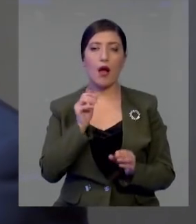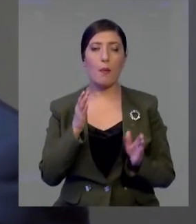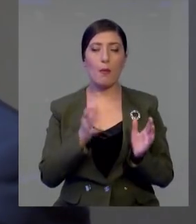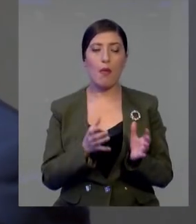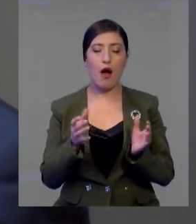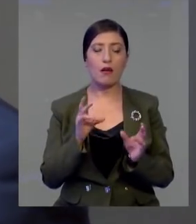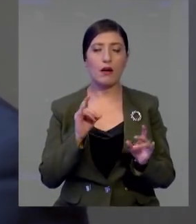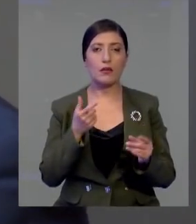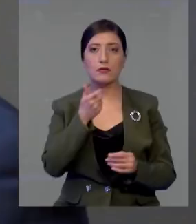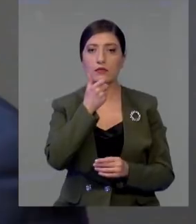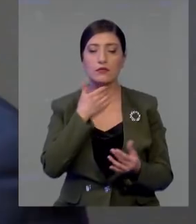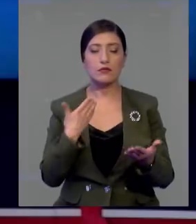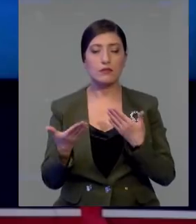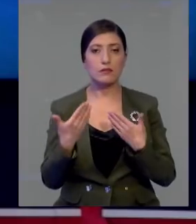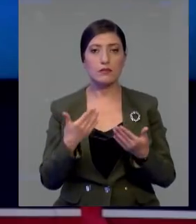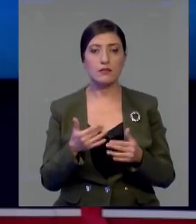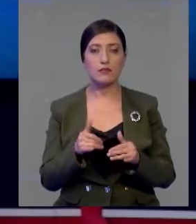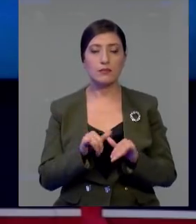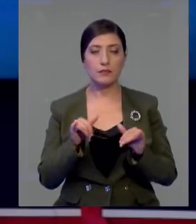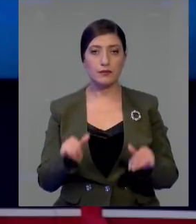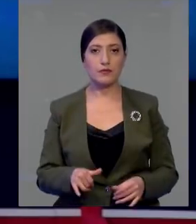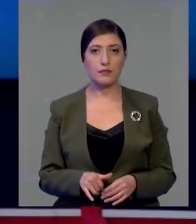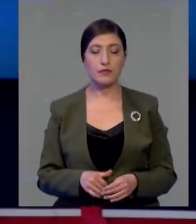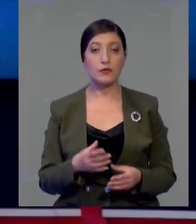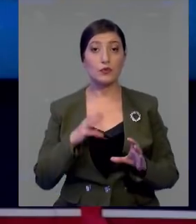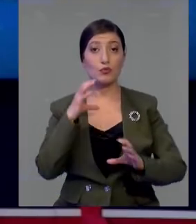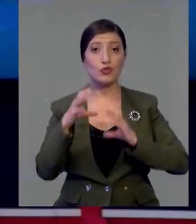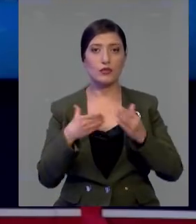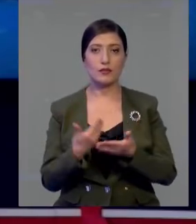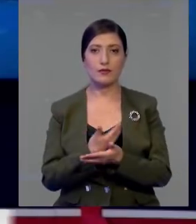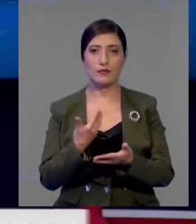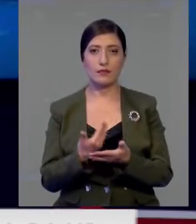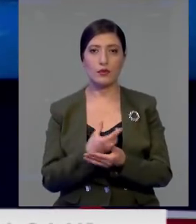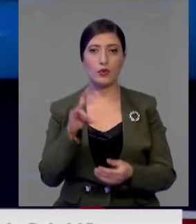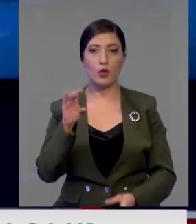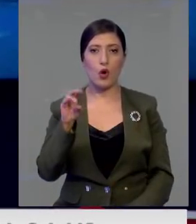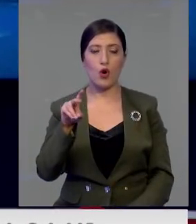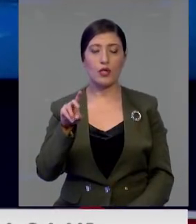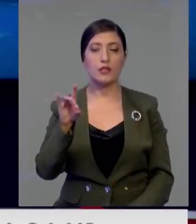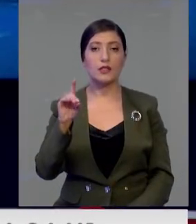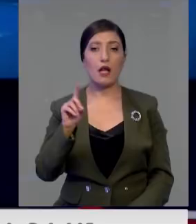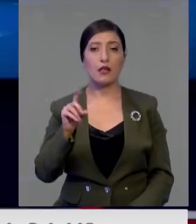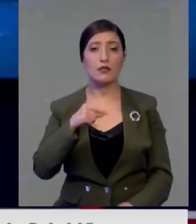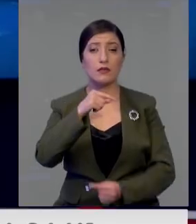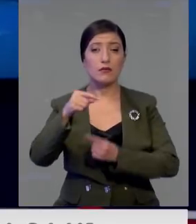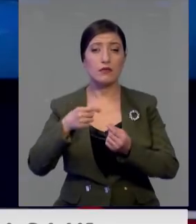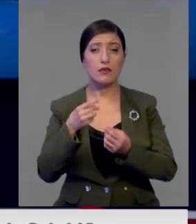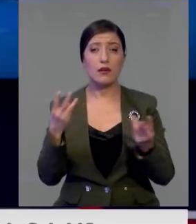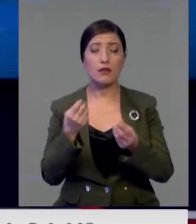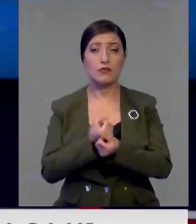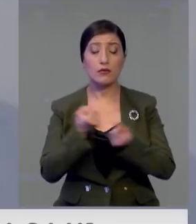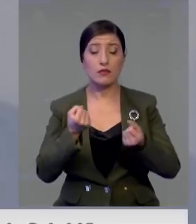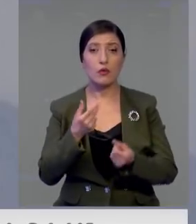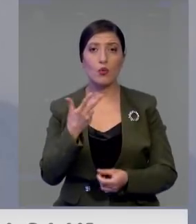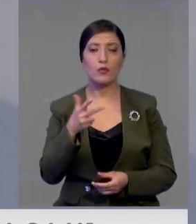ենք կատարելագործում։ Մի քանի լուրել միջազգային օրակարգից Նոր Զելանդիայում հրաբխի ժայթքման պատճառով 8 մարդ է